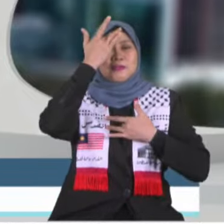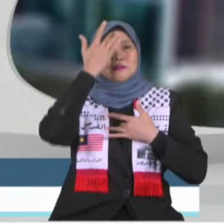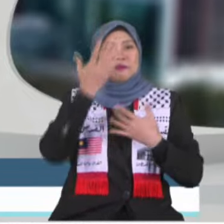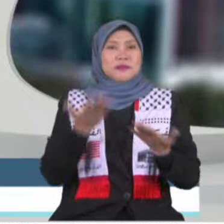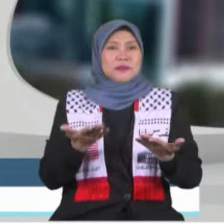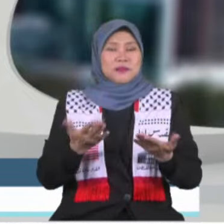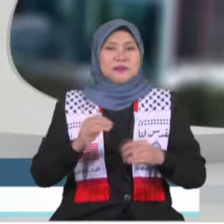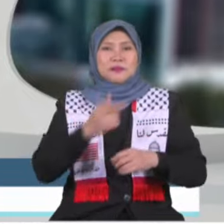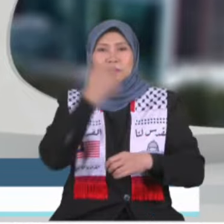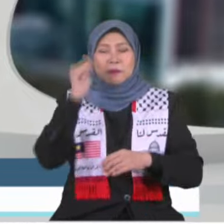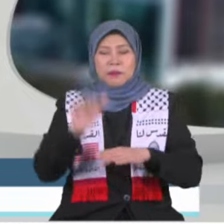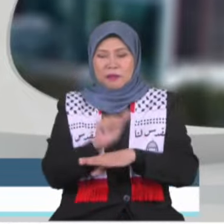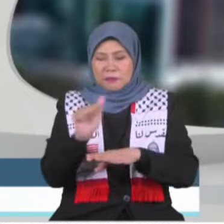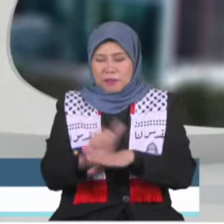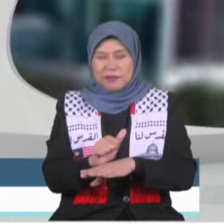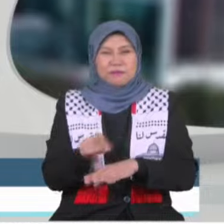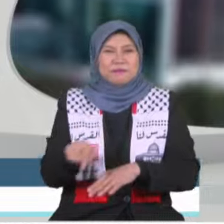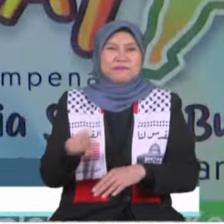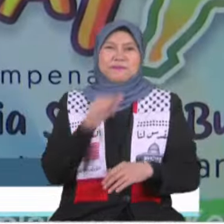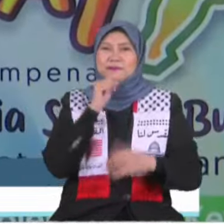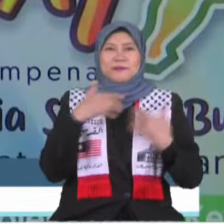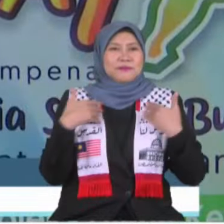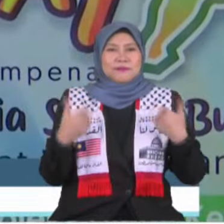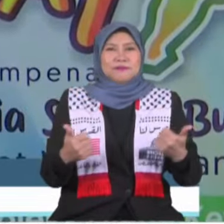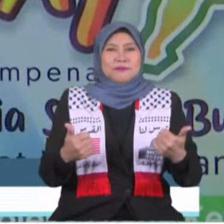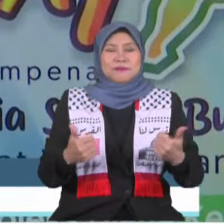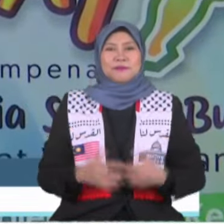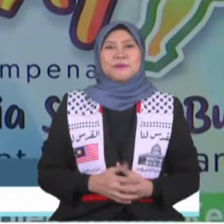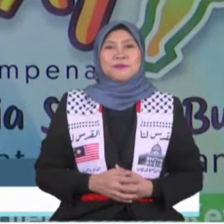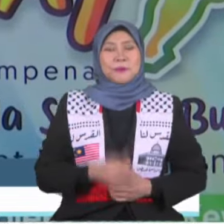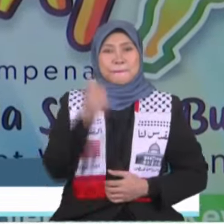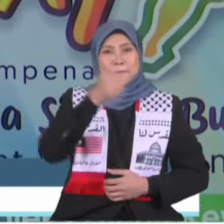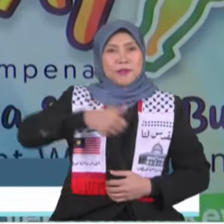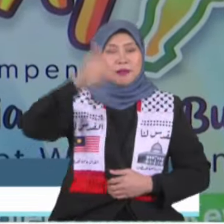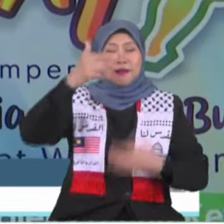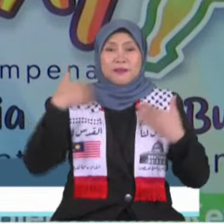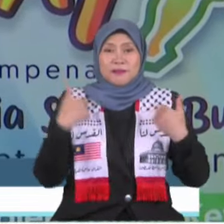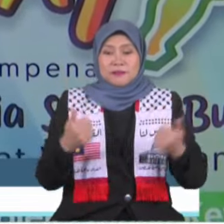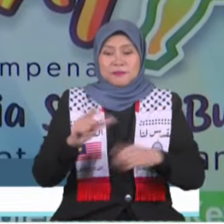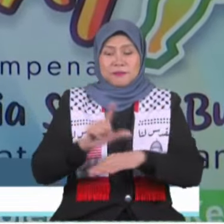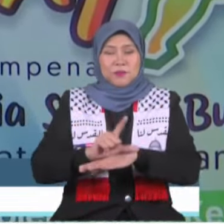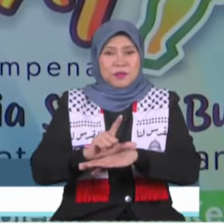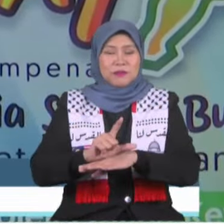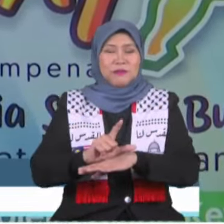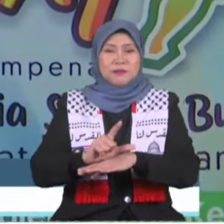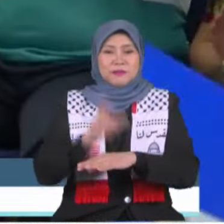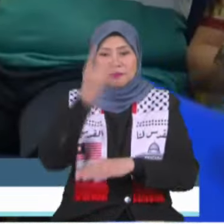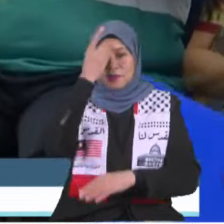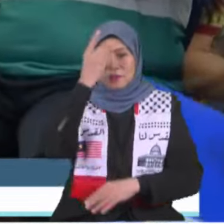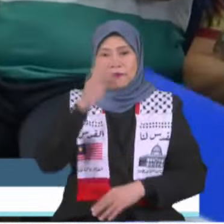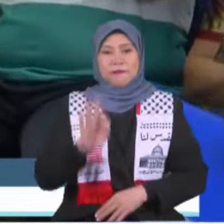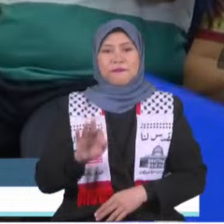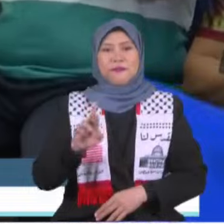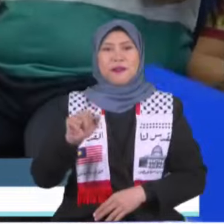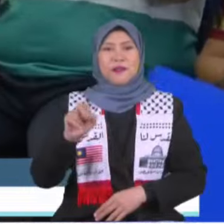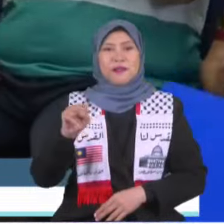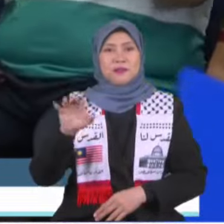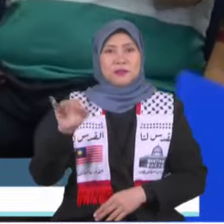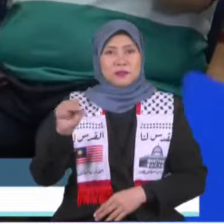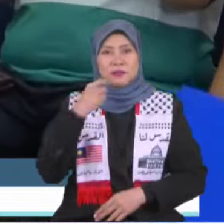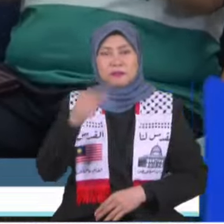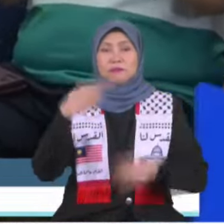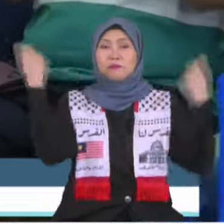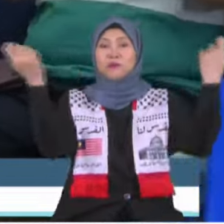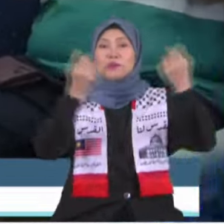berjangkit, kesan amalan hidup tidak sihat. Pengarah Kesihatan Labuan Dr. Francis Paul berkata penganjuran